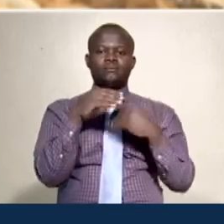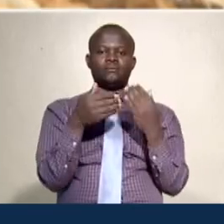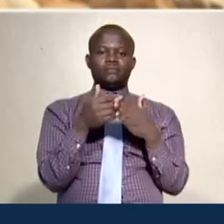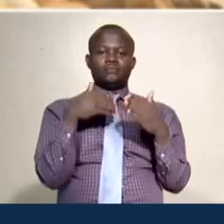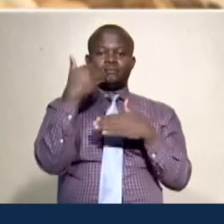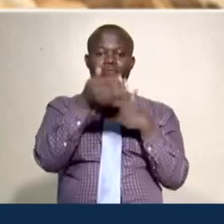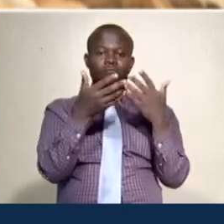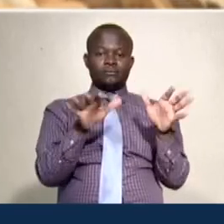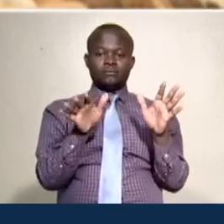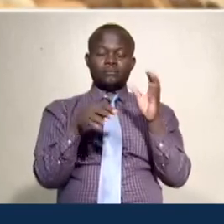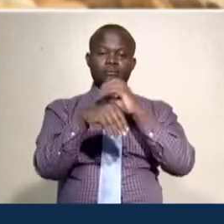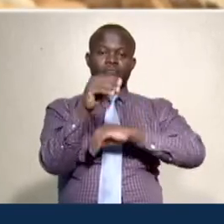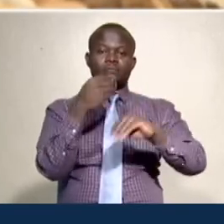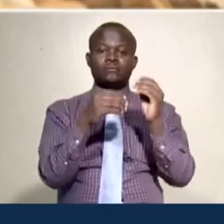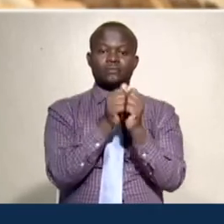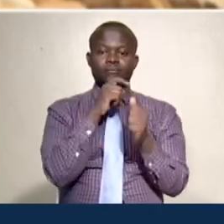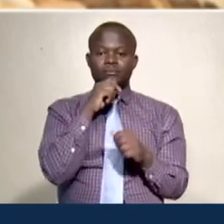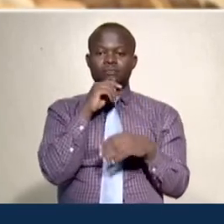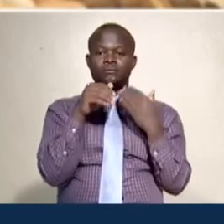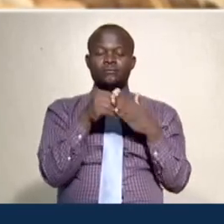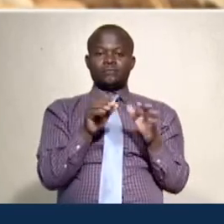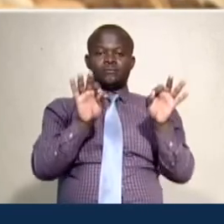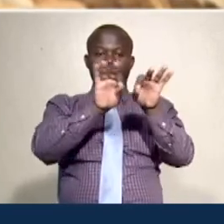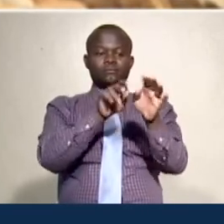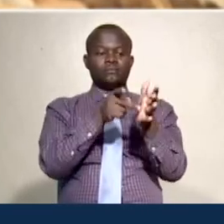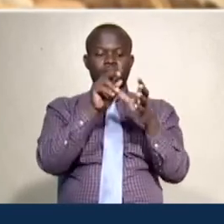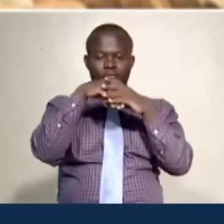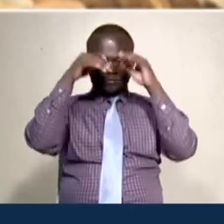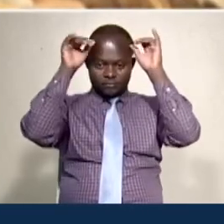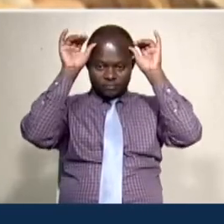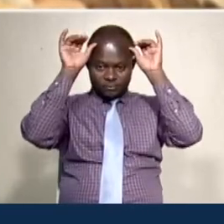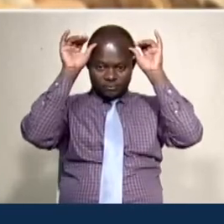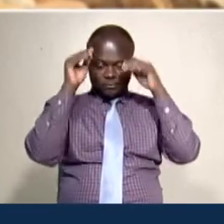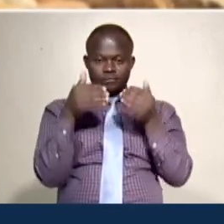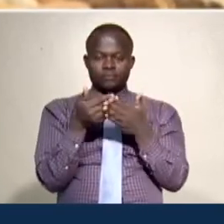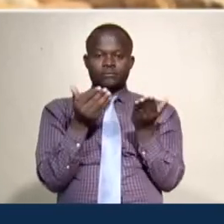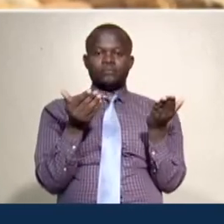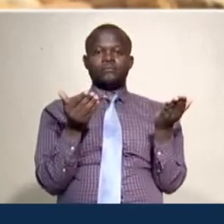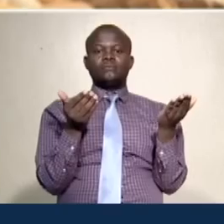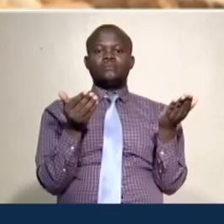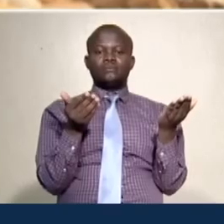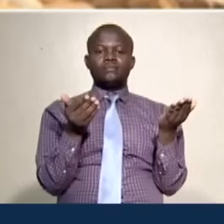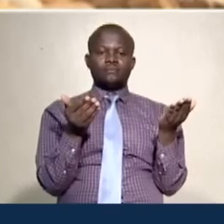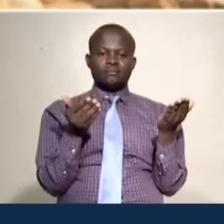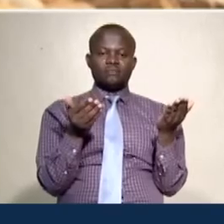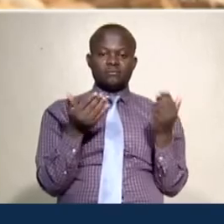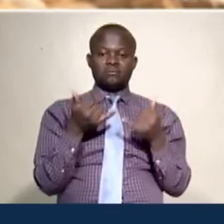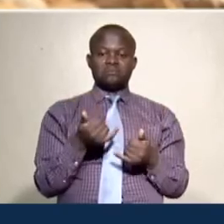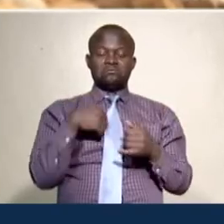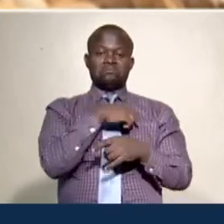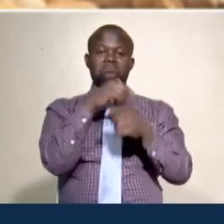Tumaze kuzigurisha n'umutware bangumva ko tuguramo inka y'ishashi ishashi irima ubu